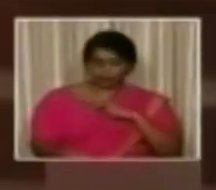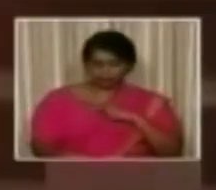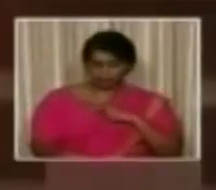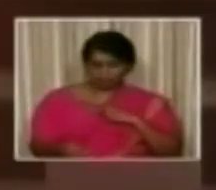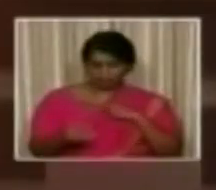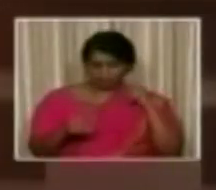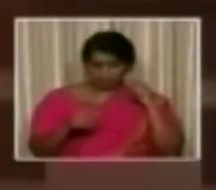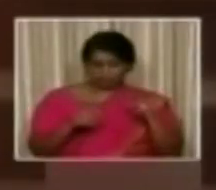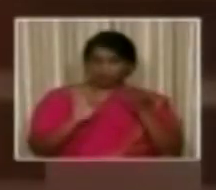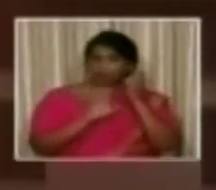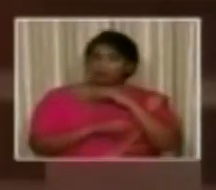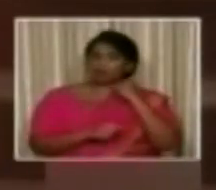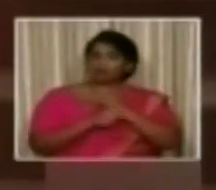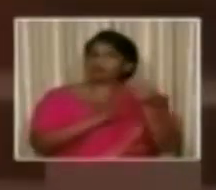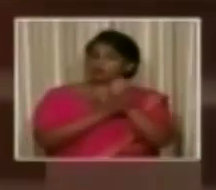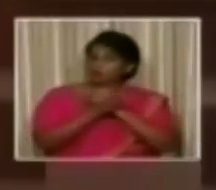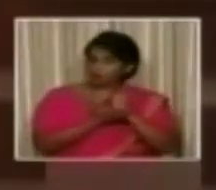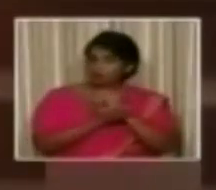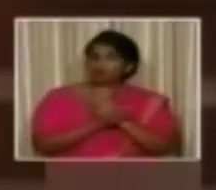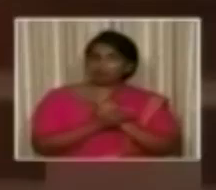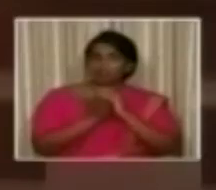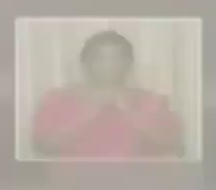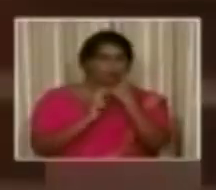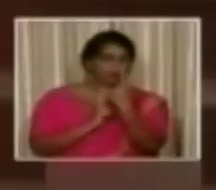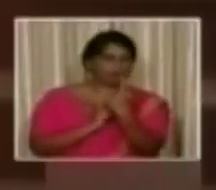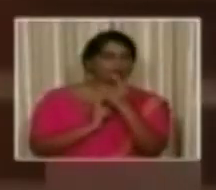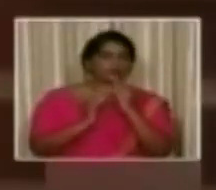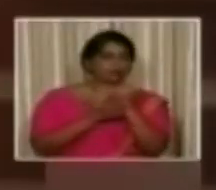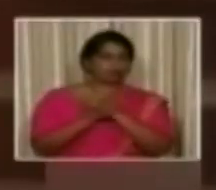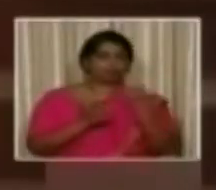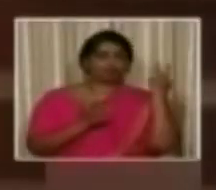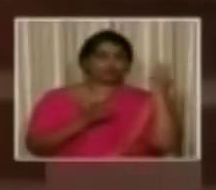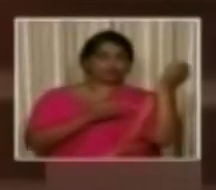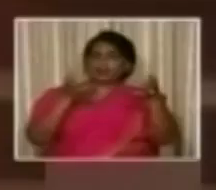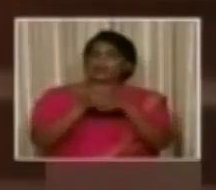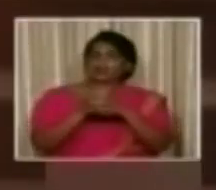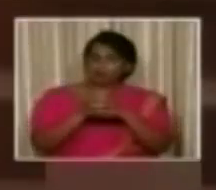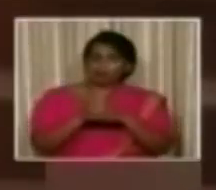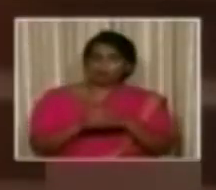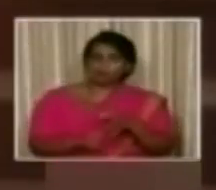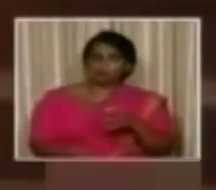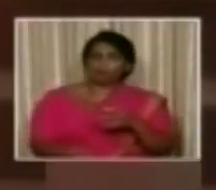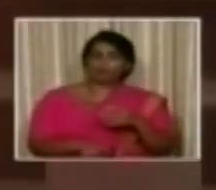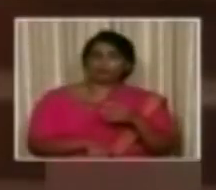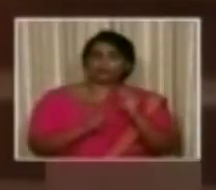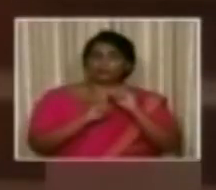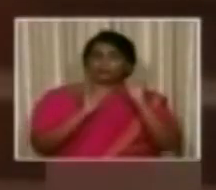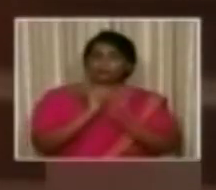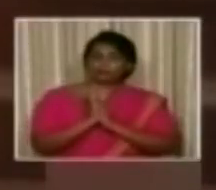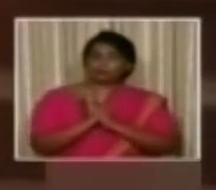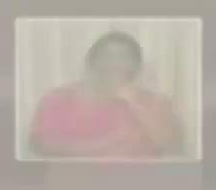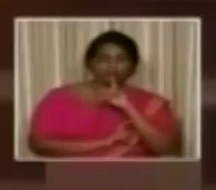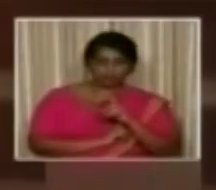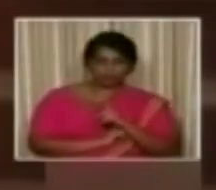சந்தர்ப்பத்தில் நான் பேசியிருந்தேன். உங்களது அரசாங்கத்தில் ரவுப் ஹக்கீமை தவிர அனைத்து முஸ்லீம் பாராளுமன்ற உறுப்பினர்கள் அனைவரும் இணைந்து என்னை